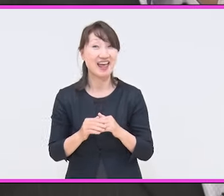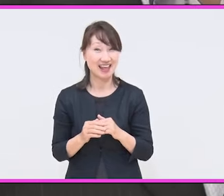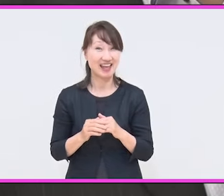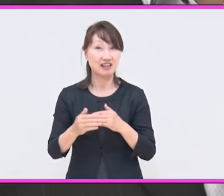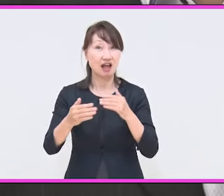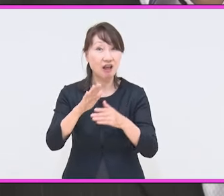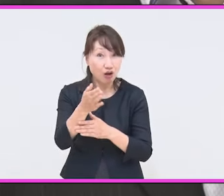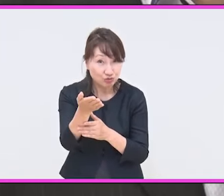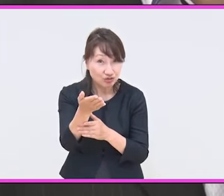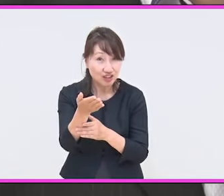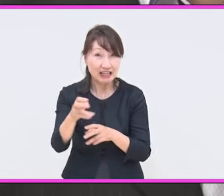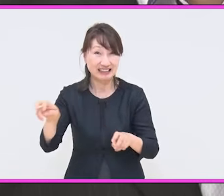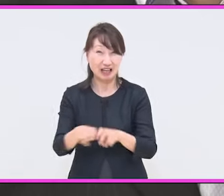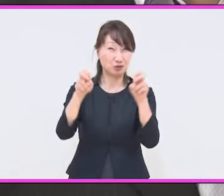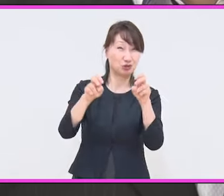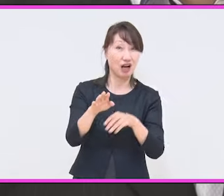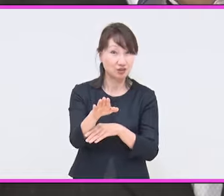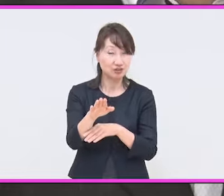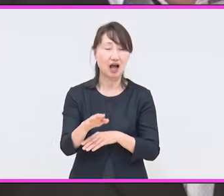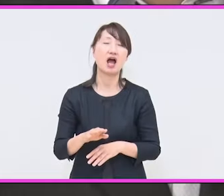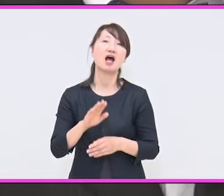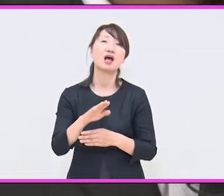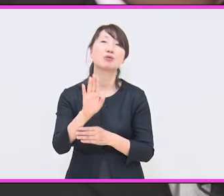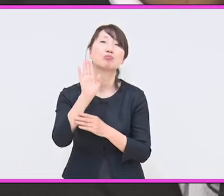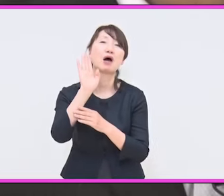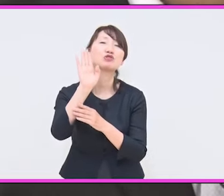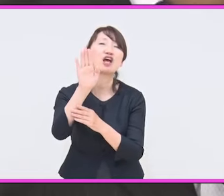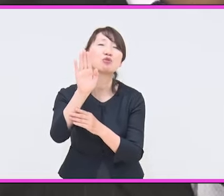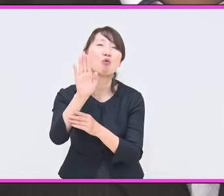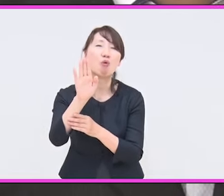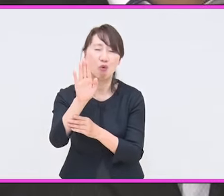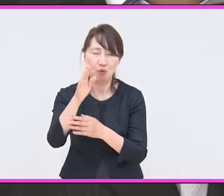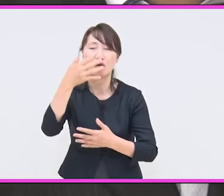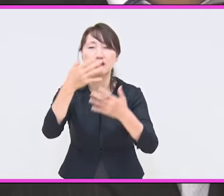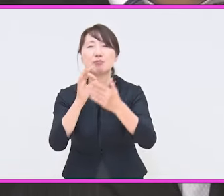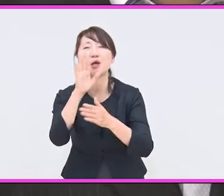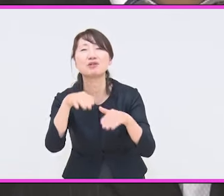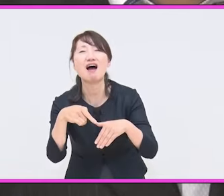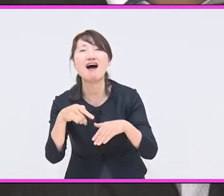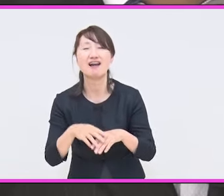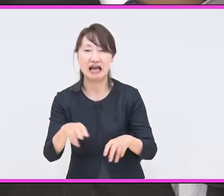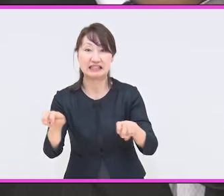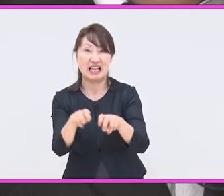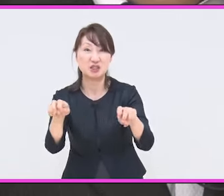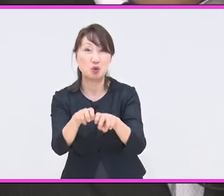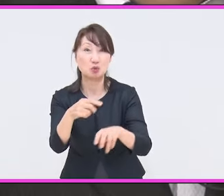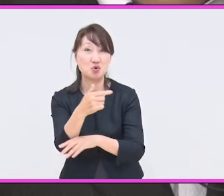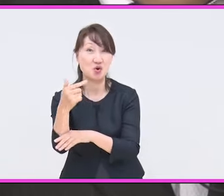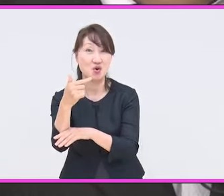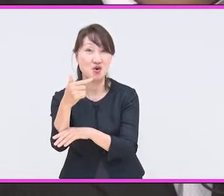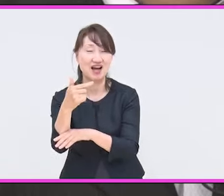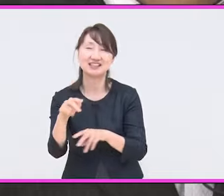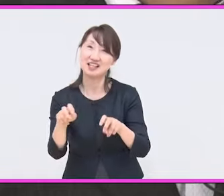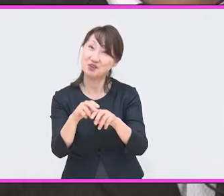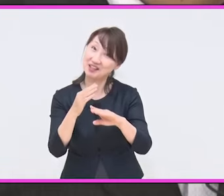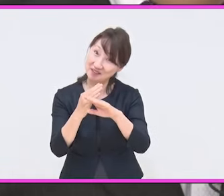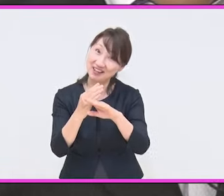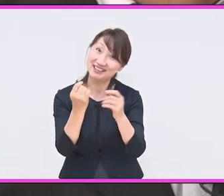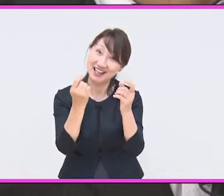ありますか？タックルとか ないですけど、あのバスケの方とかもう見たことあるけど、やっぱ接触というか、まあ、あんま良くないんですよ